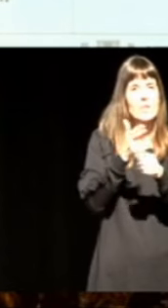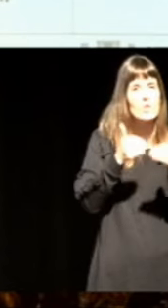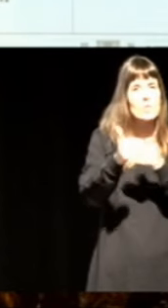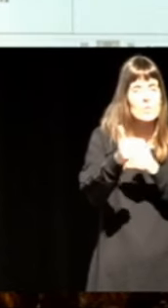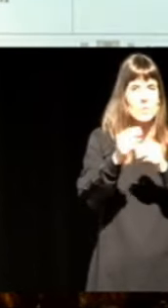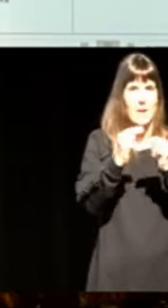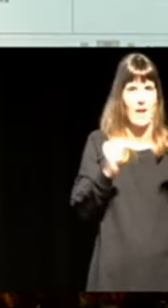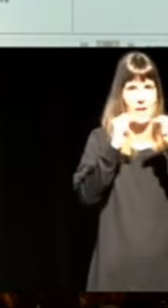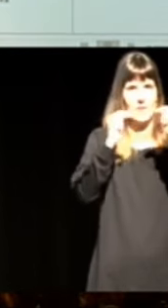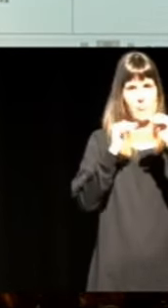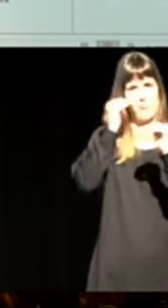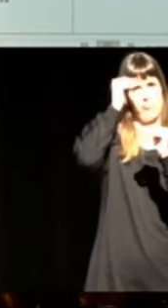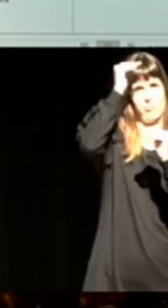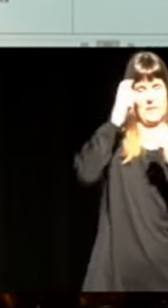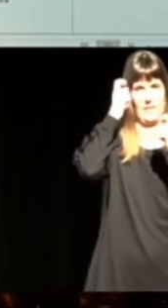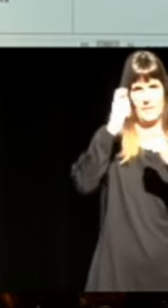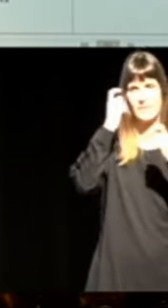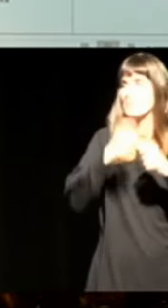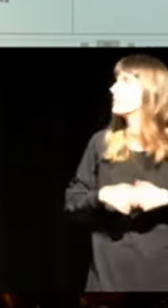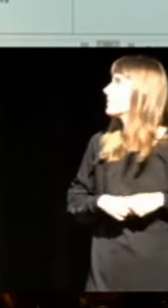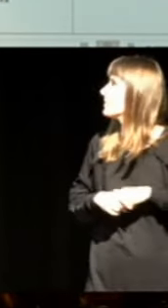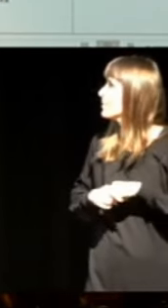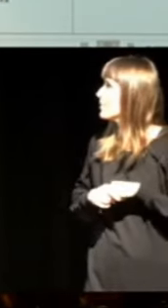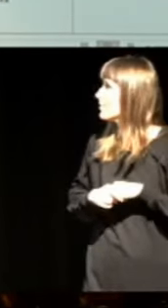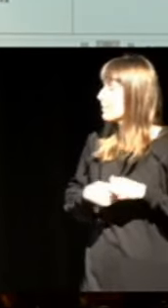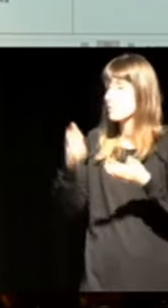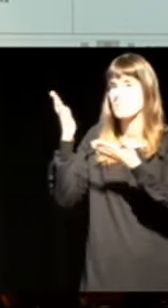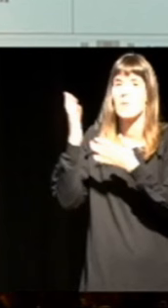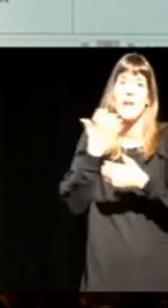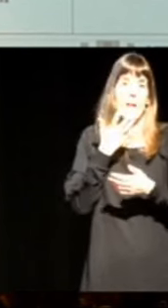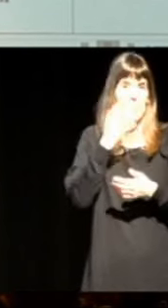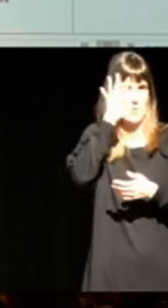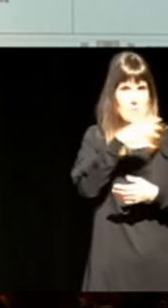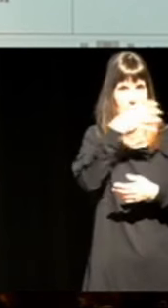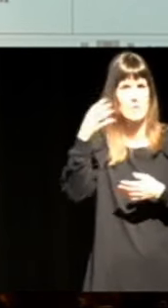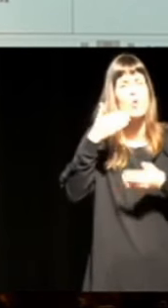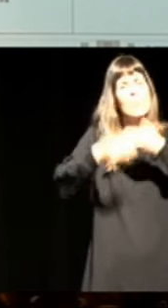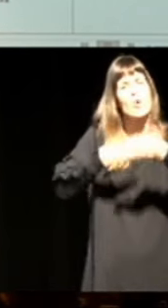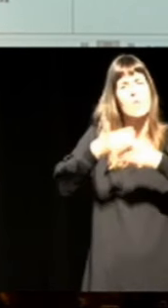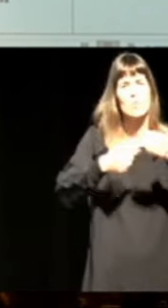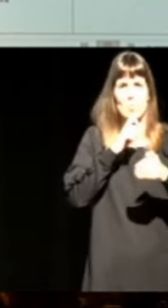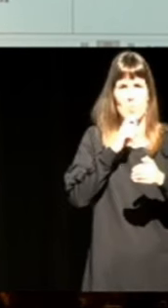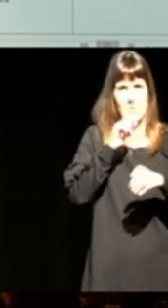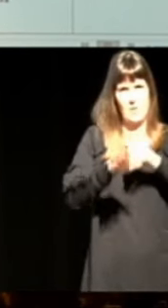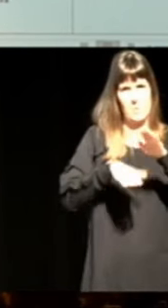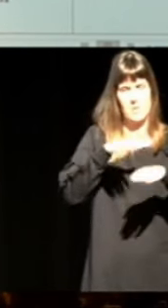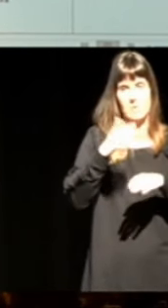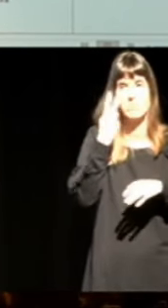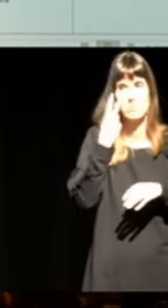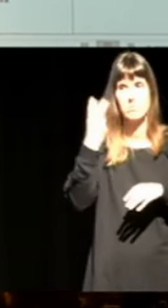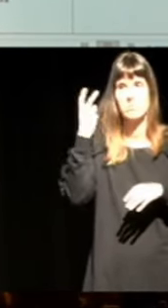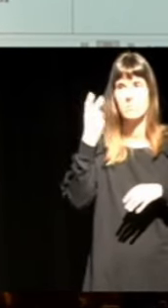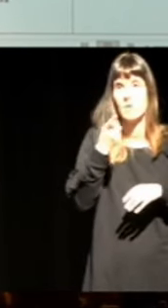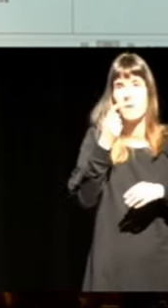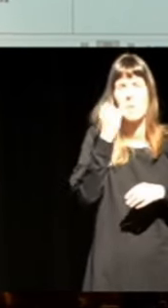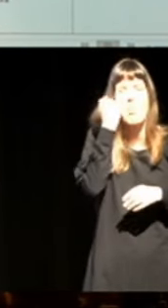errubrika baten bitartez aurrera joatea. Bueno, hau da adibidea, prozesuen adibidea, hemen ez duzu ezer ikusiko,